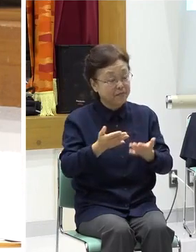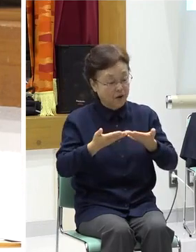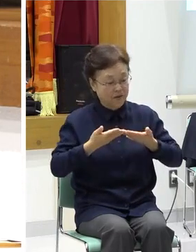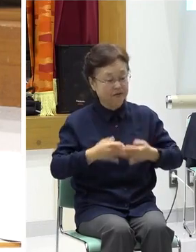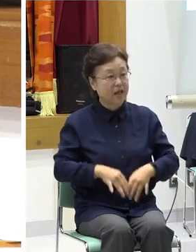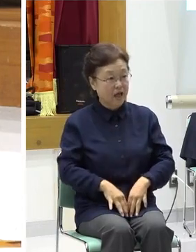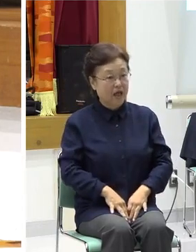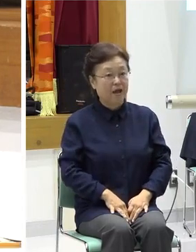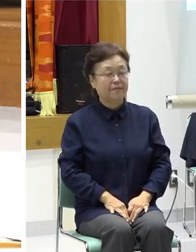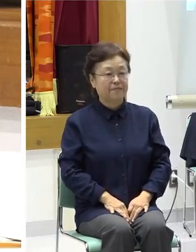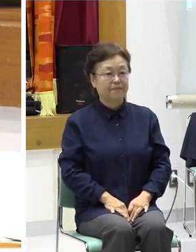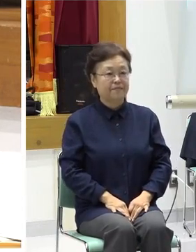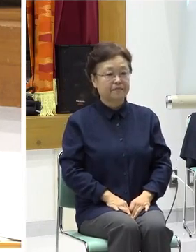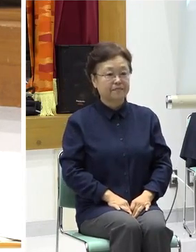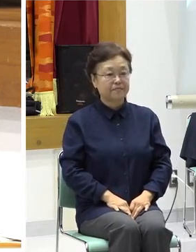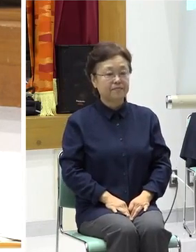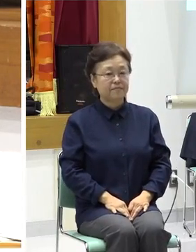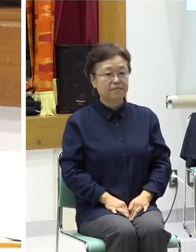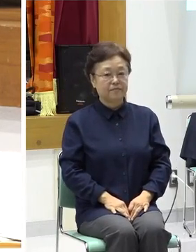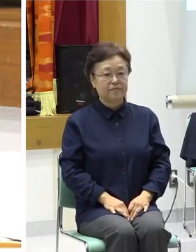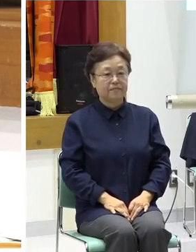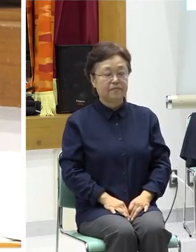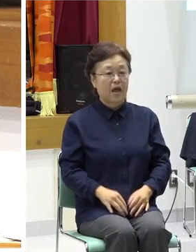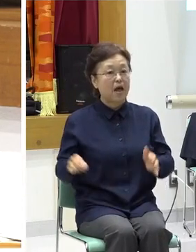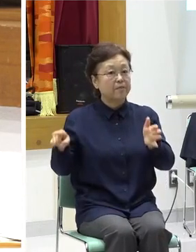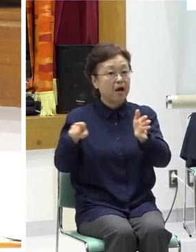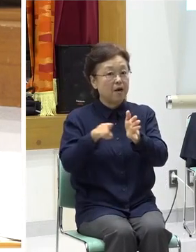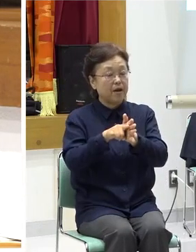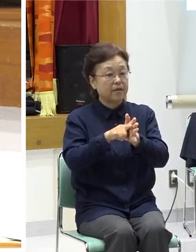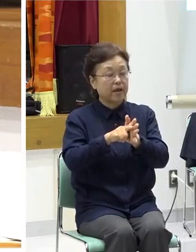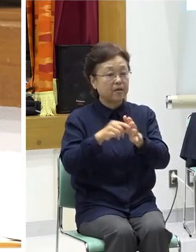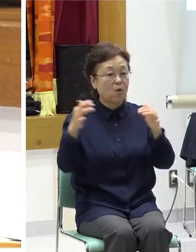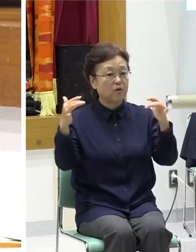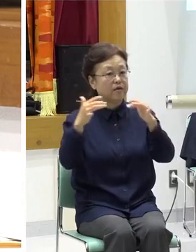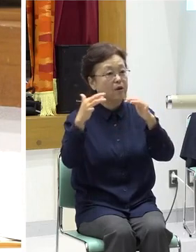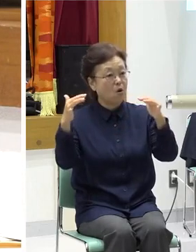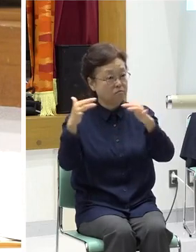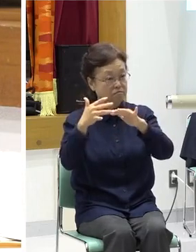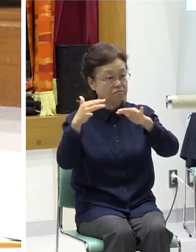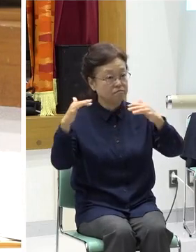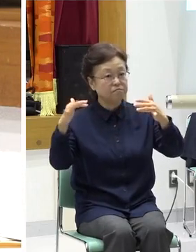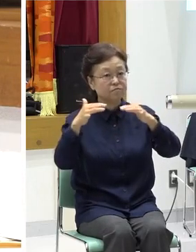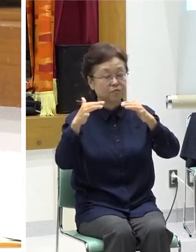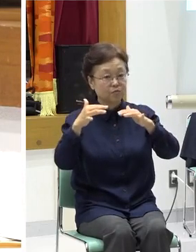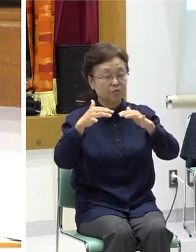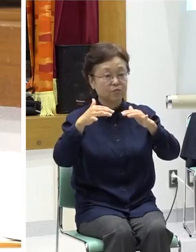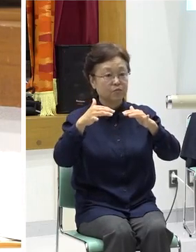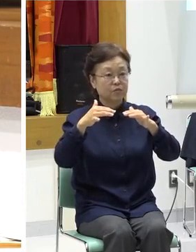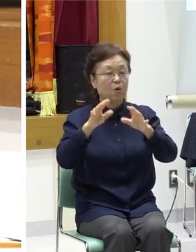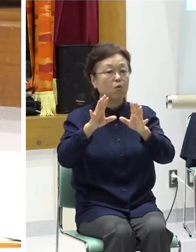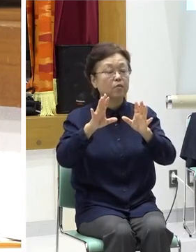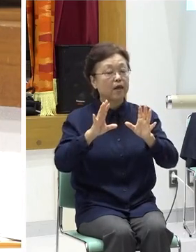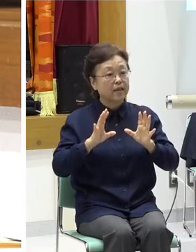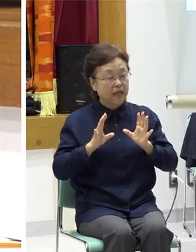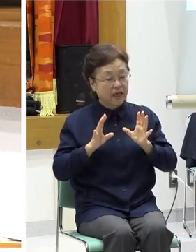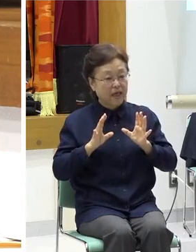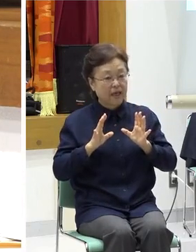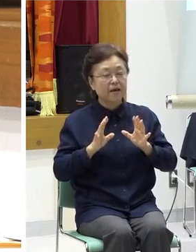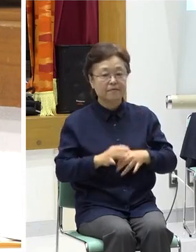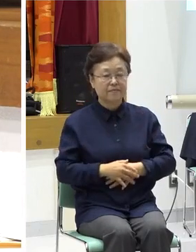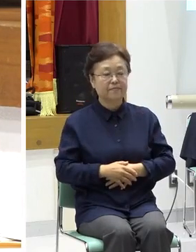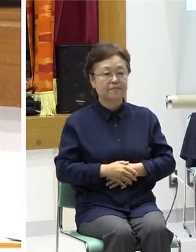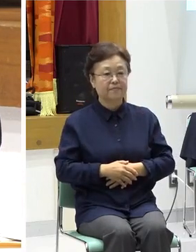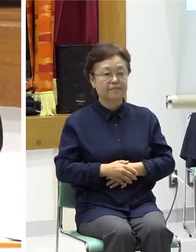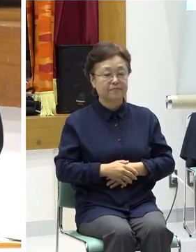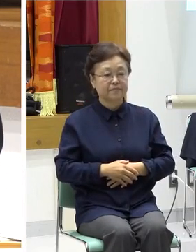で今までの議論を受けてなんですけれども、ぜひ先ほどのお話の